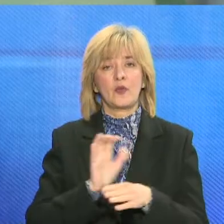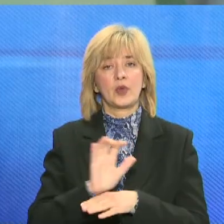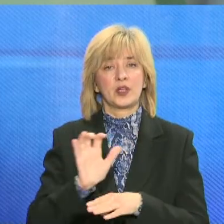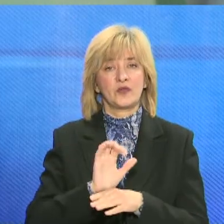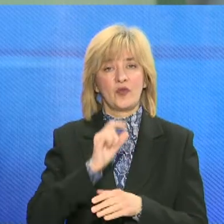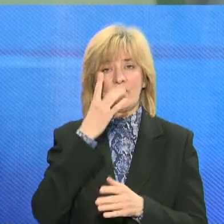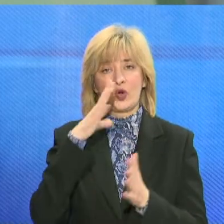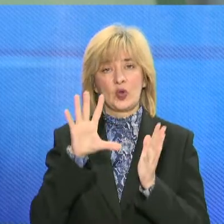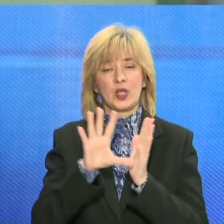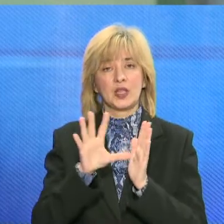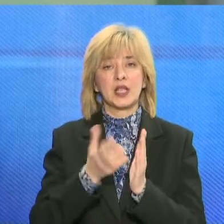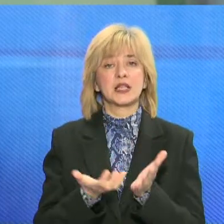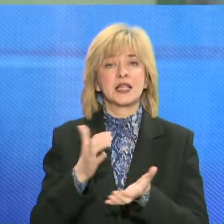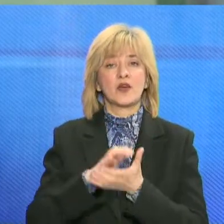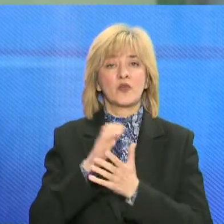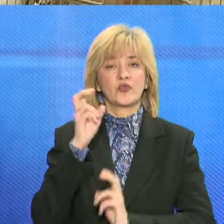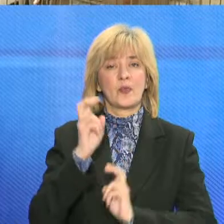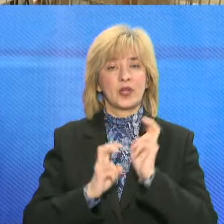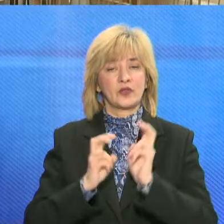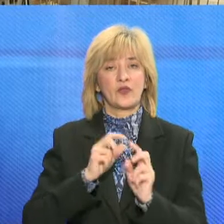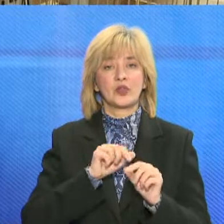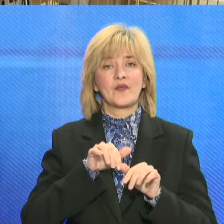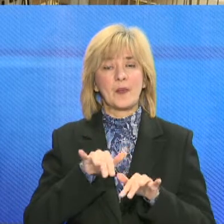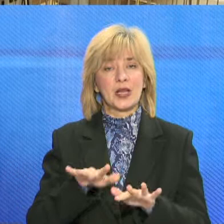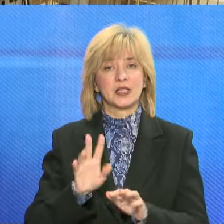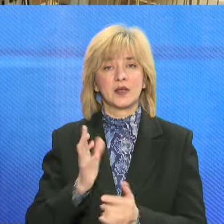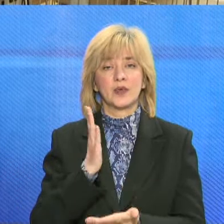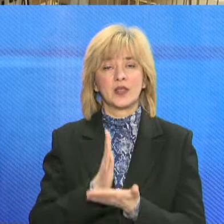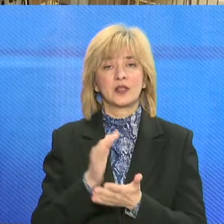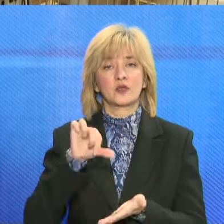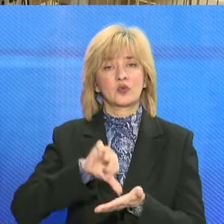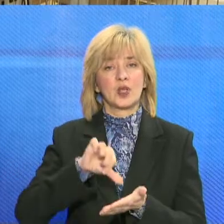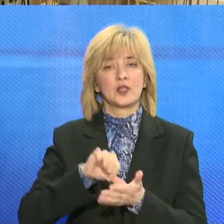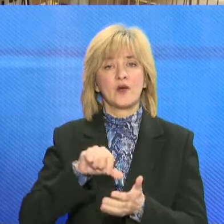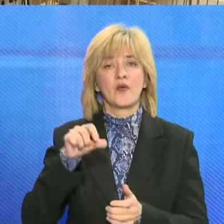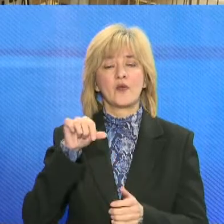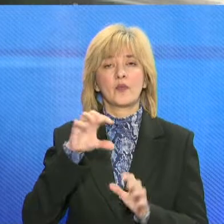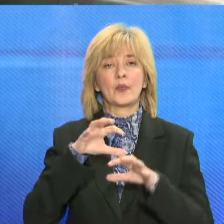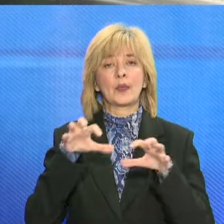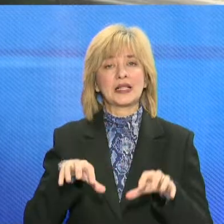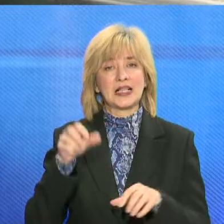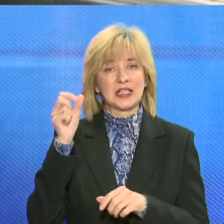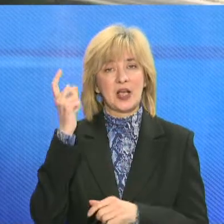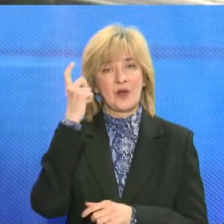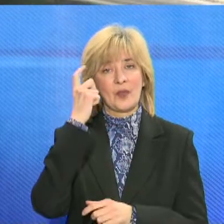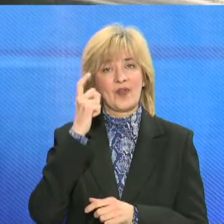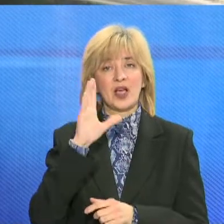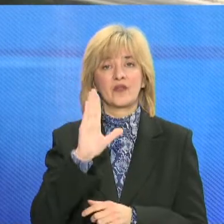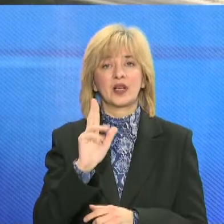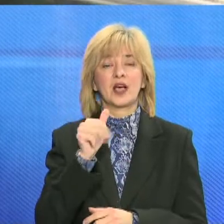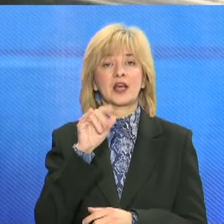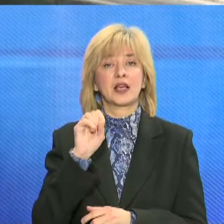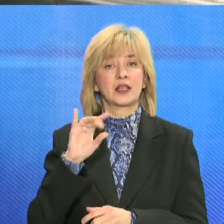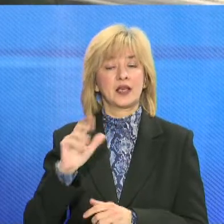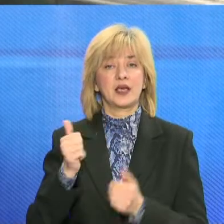з вытворчым працэсам прайшло з удзелам старшыні аблвыканкама Уладзіміра Караніка. Як было даведзена, зараз ахоп